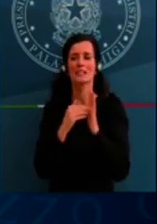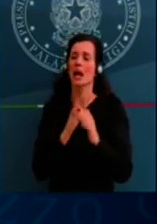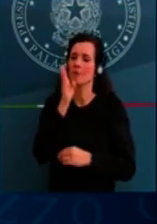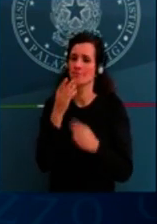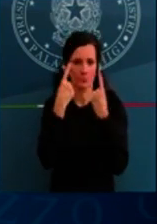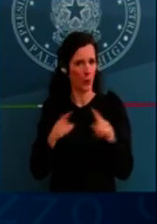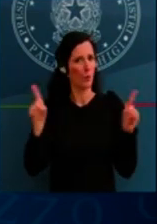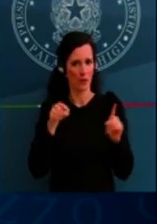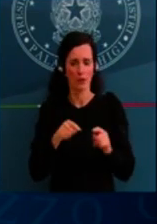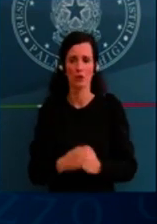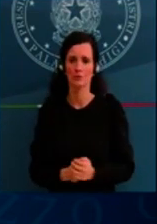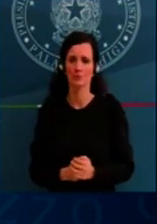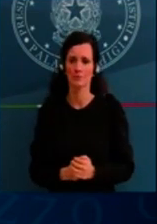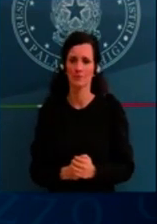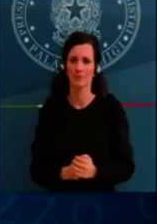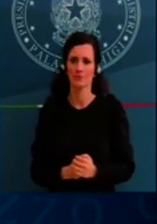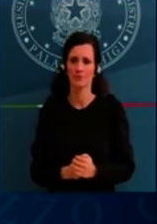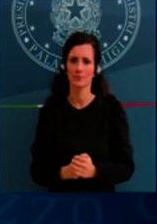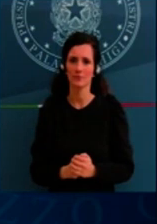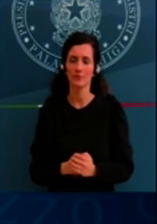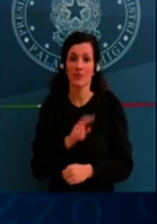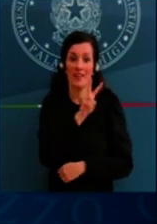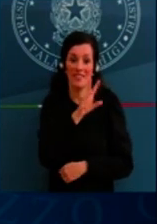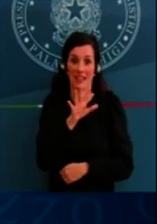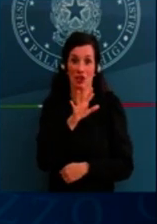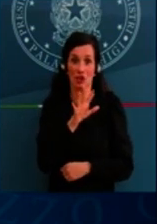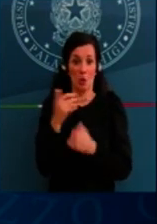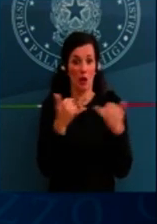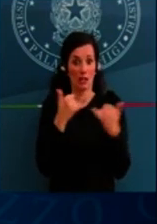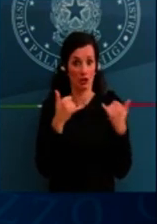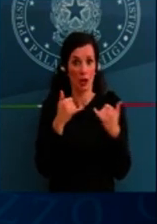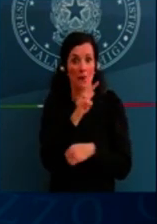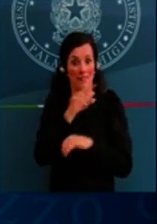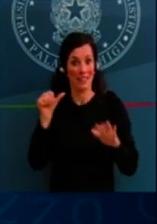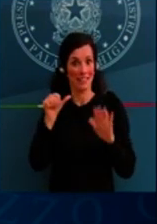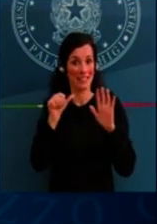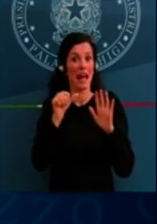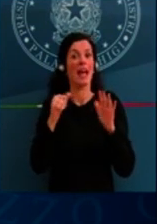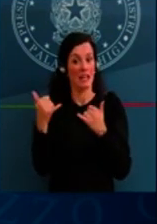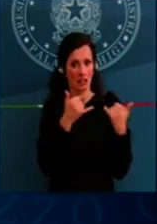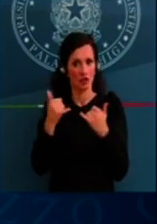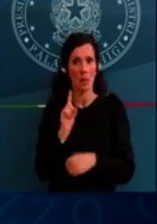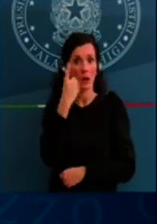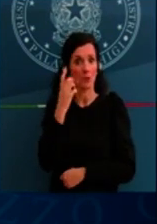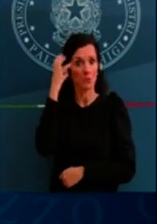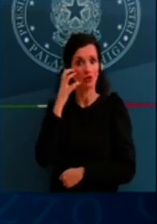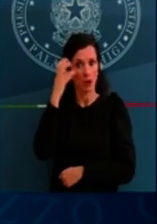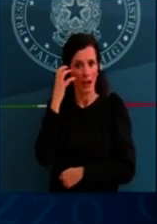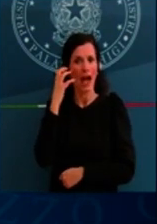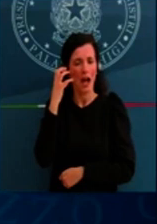gennaio sono vietati anche gli spostamenti da un comune all'altro su tutto il territorio nazionale